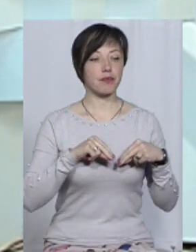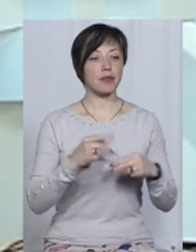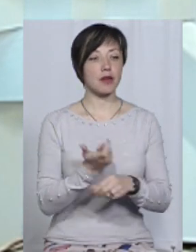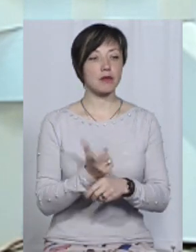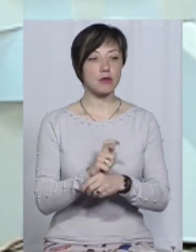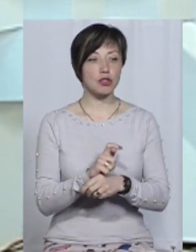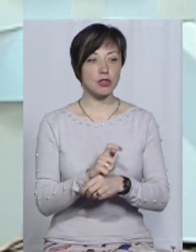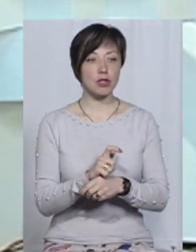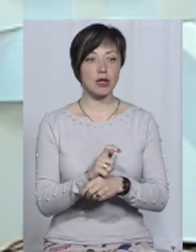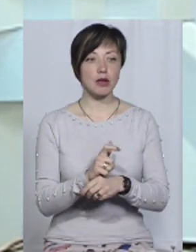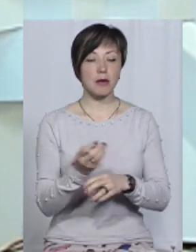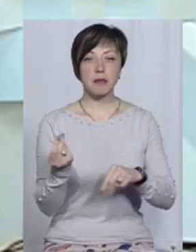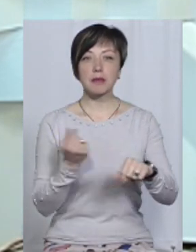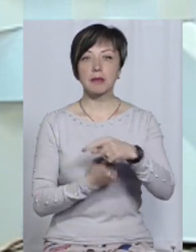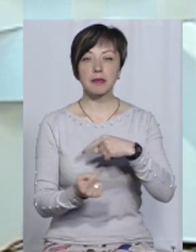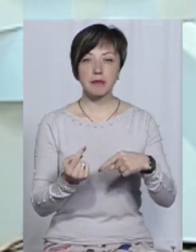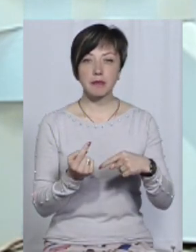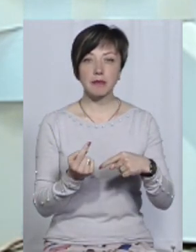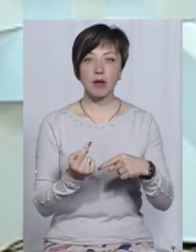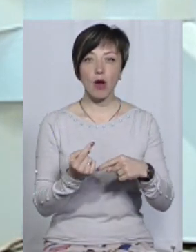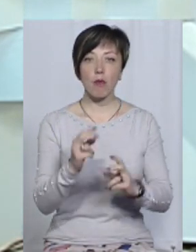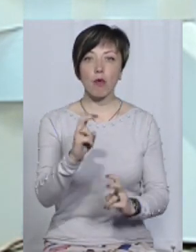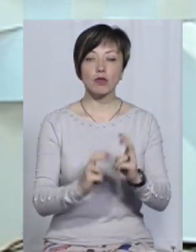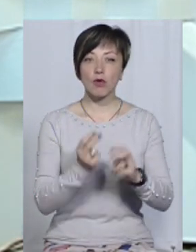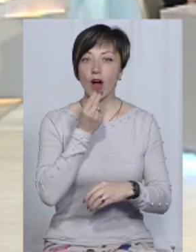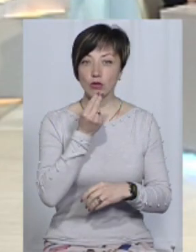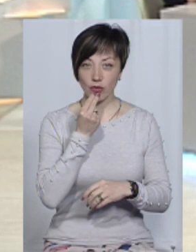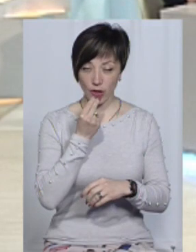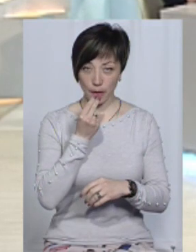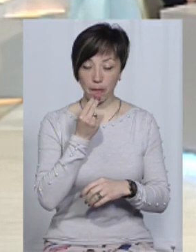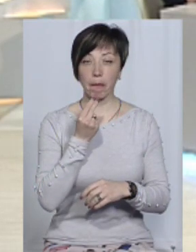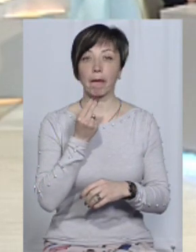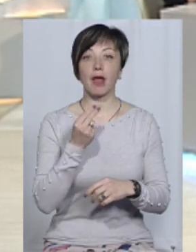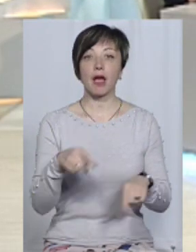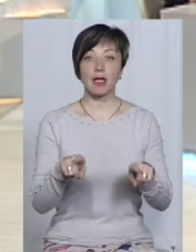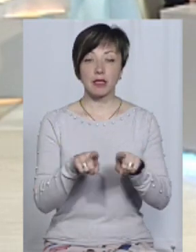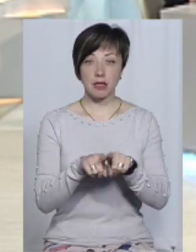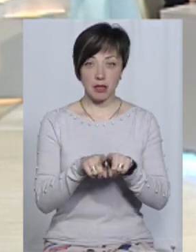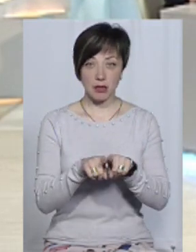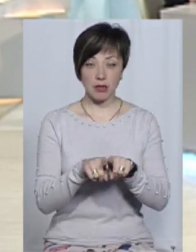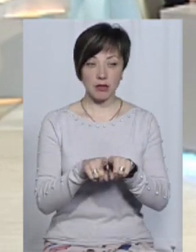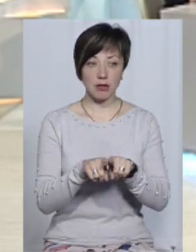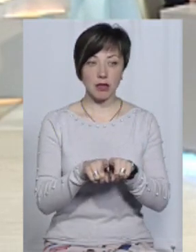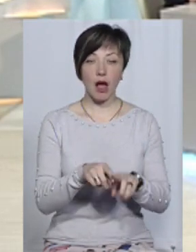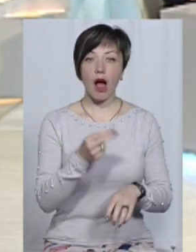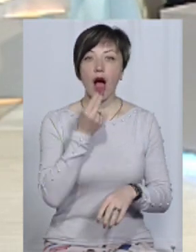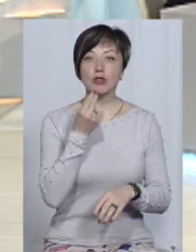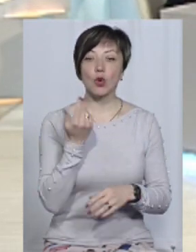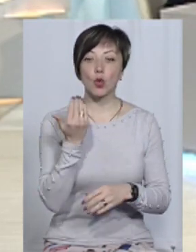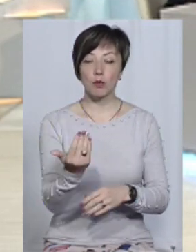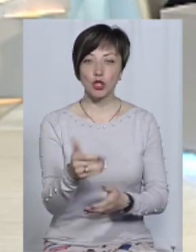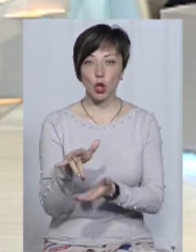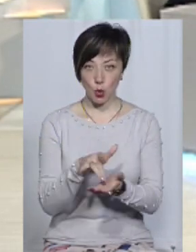який більше він підприємець в, як, в промисловості харчовій. От такий гастрономічний